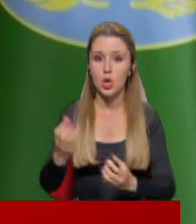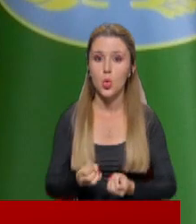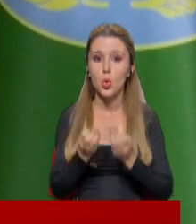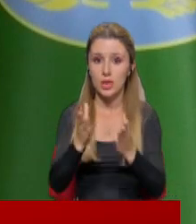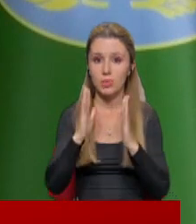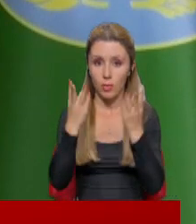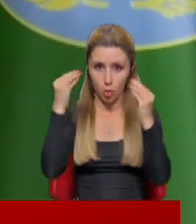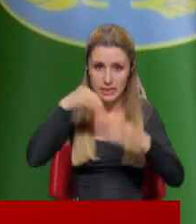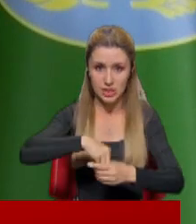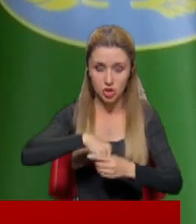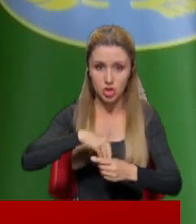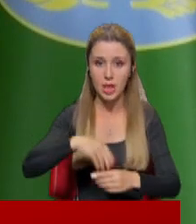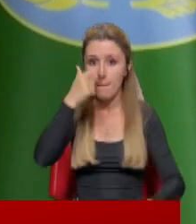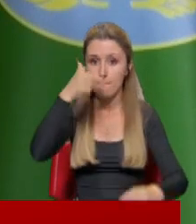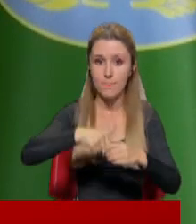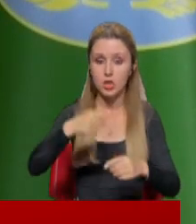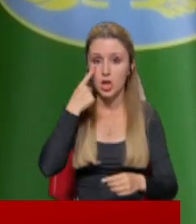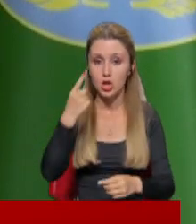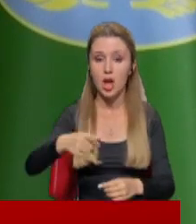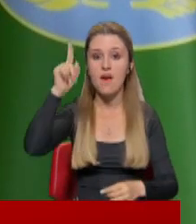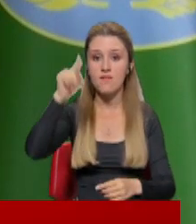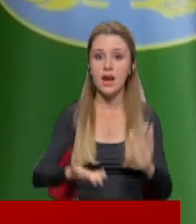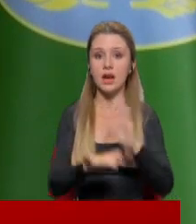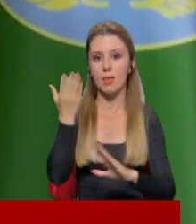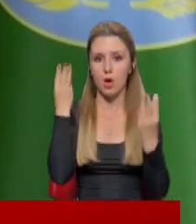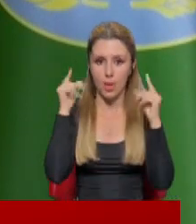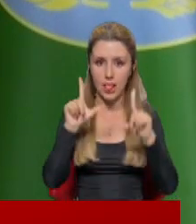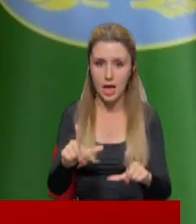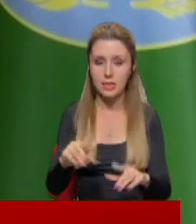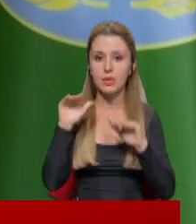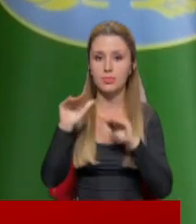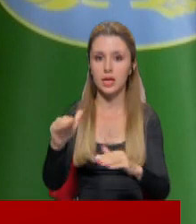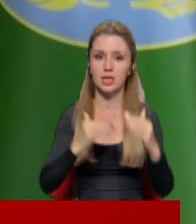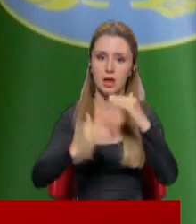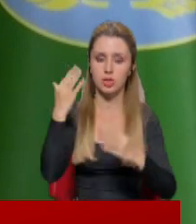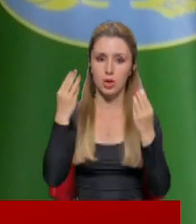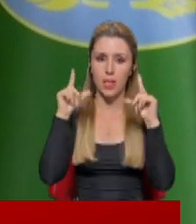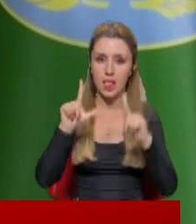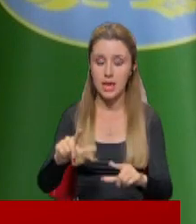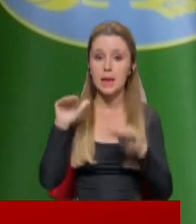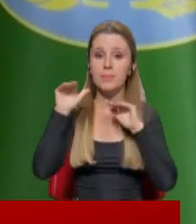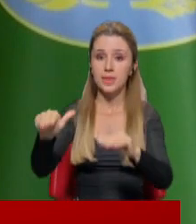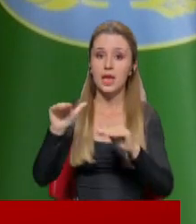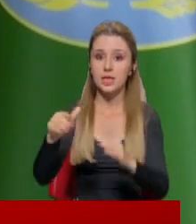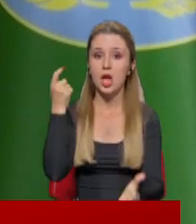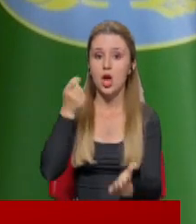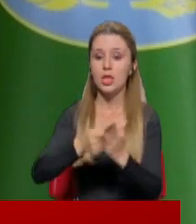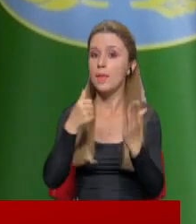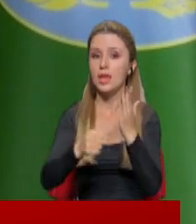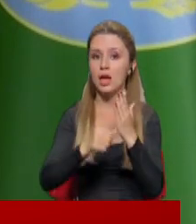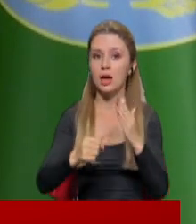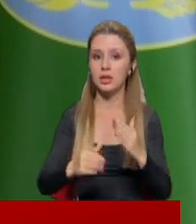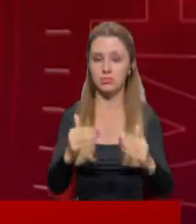sürdürebilmesi için mazotlu uygulanan vergiler kaldırılmalı destekler artırılmalı ve desteklerin ödeme tarihi